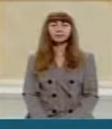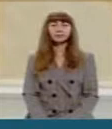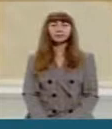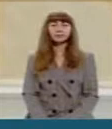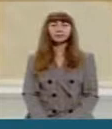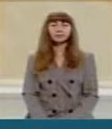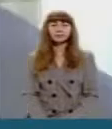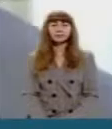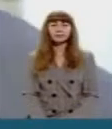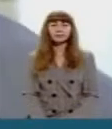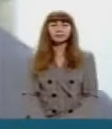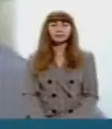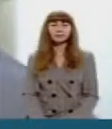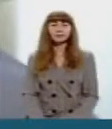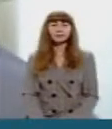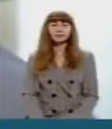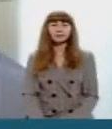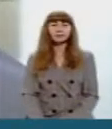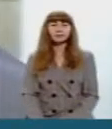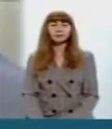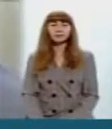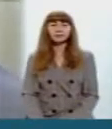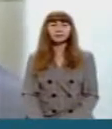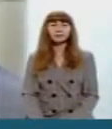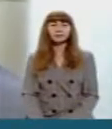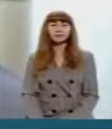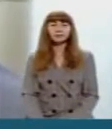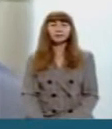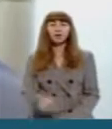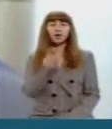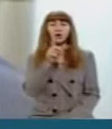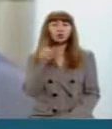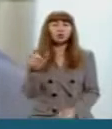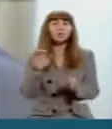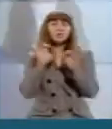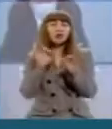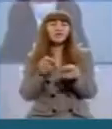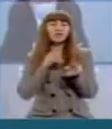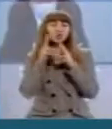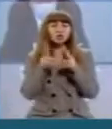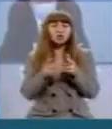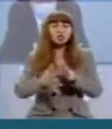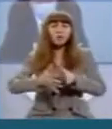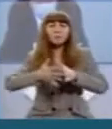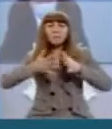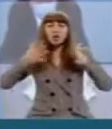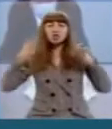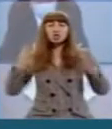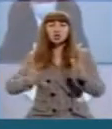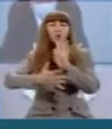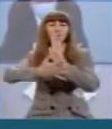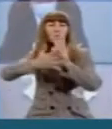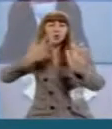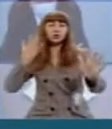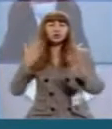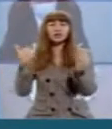Ведомствоаралық комиссияның жүктелген міндетті атқаруға шамасы жетпеді. Оны ашық айту керек. Денсаулық сақтау